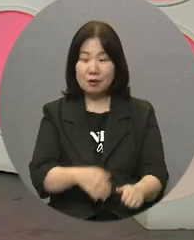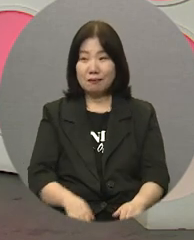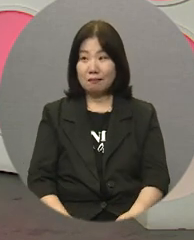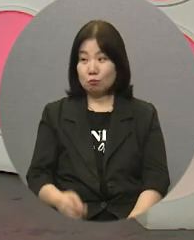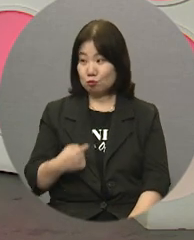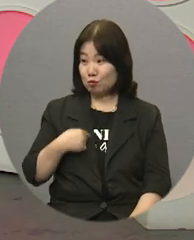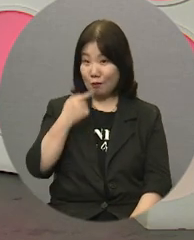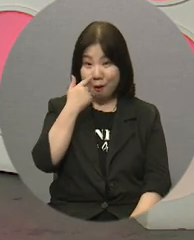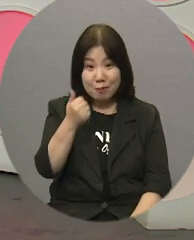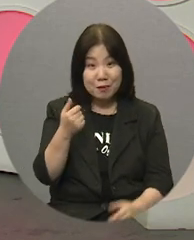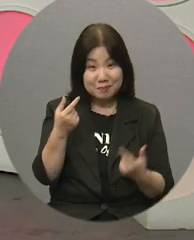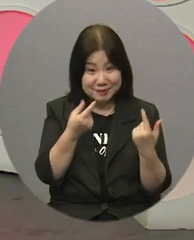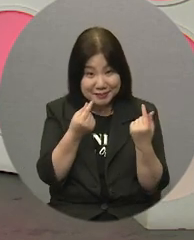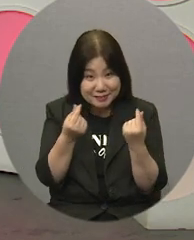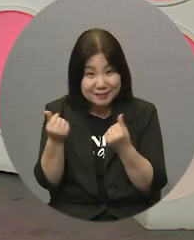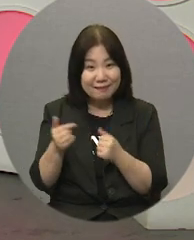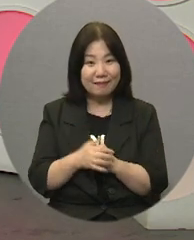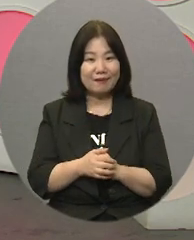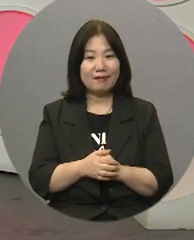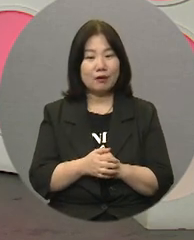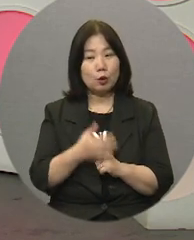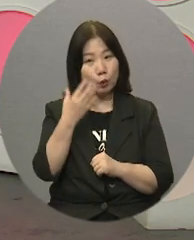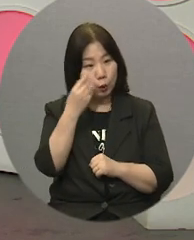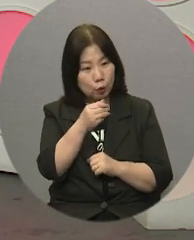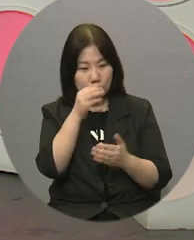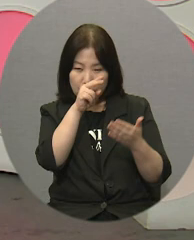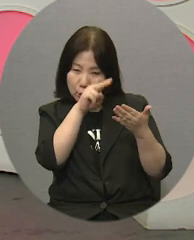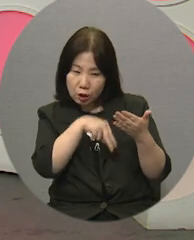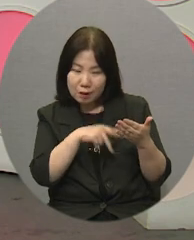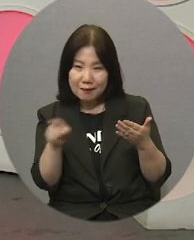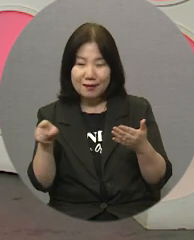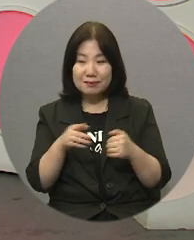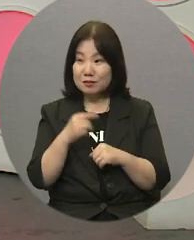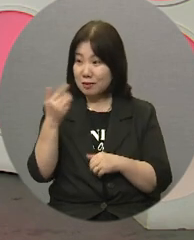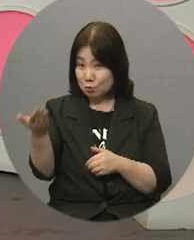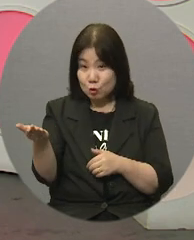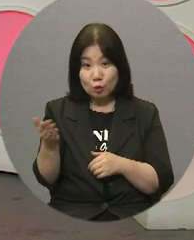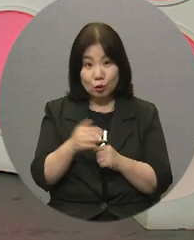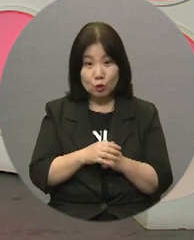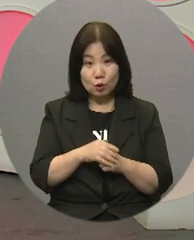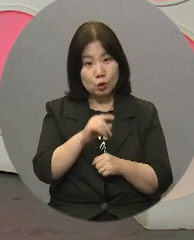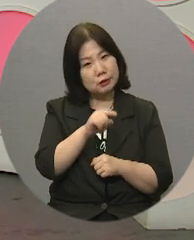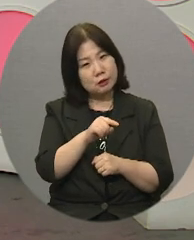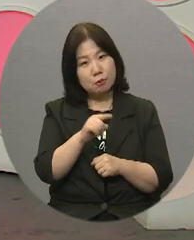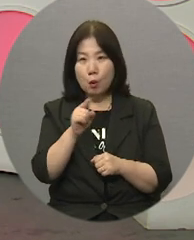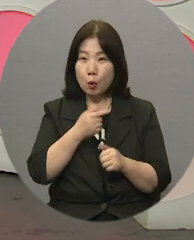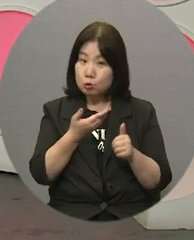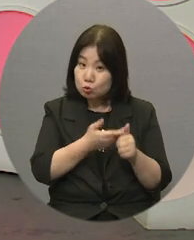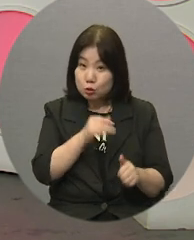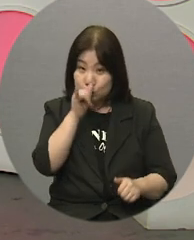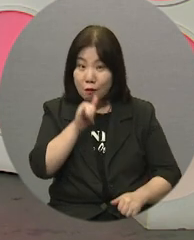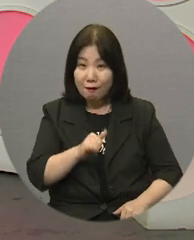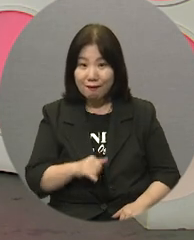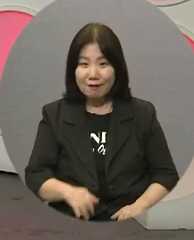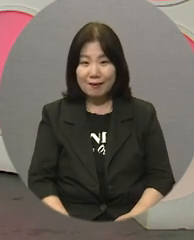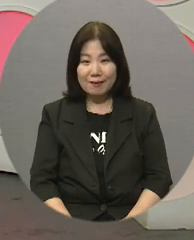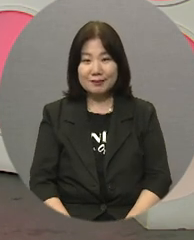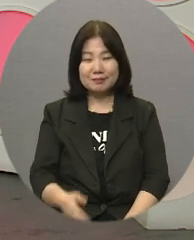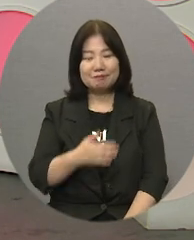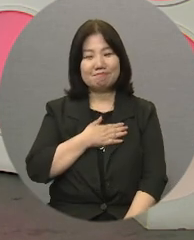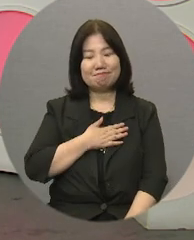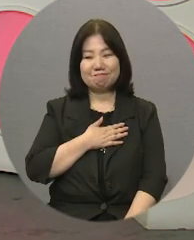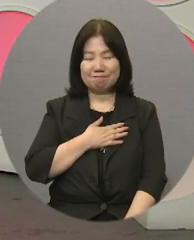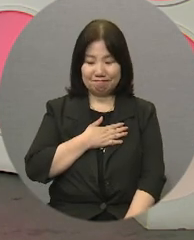좀 비슷하네요. 그렇죠. 이런 거 보면 태윤 씨는 뭐 감나무 가지든 뭐든 이렇게 저런 게 뭐가 있나요? 요즘 어떤 저 같은 하면... 경우는